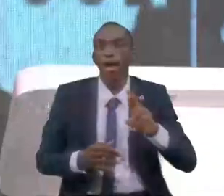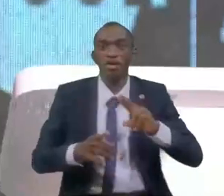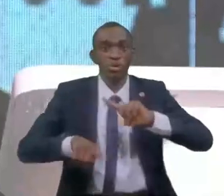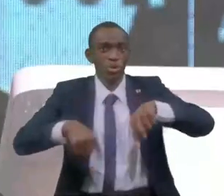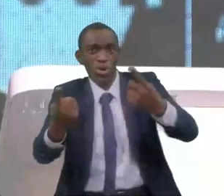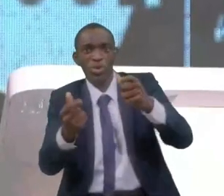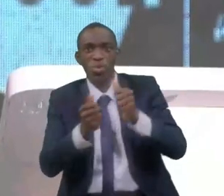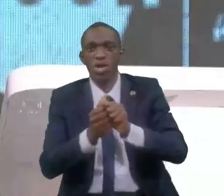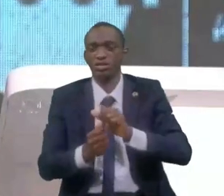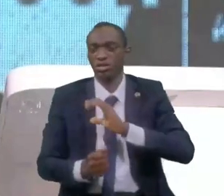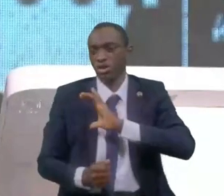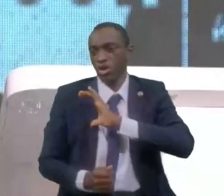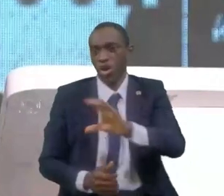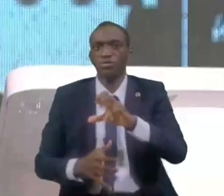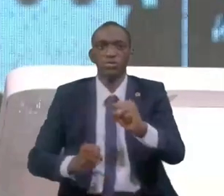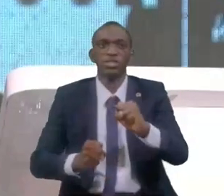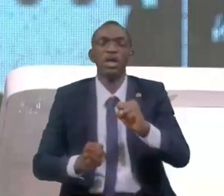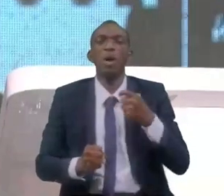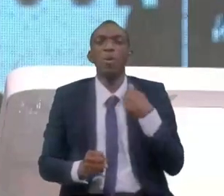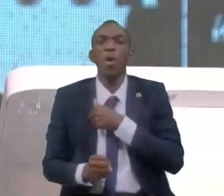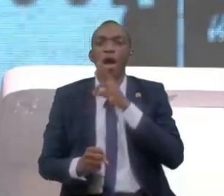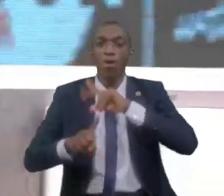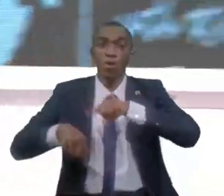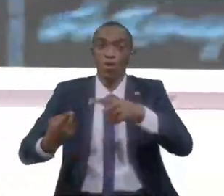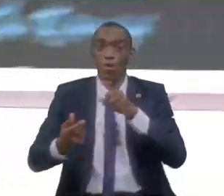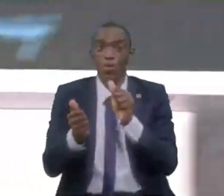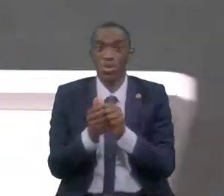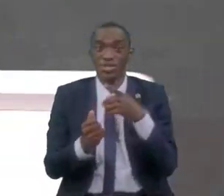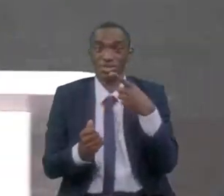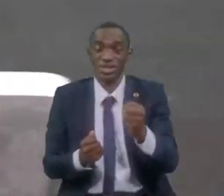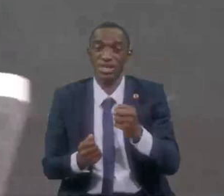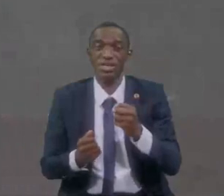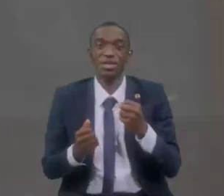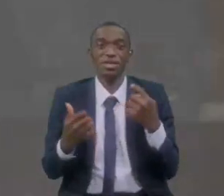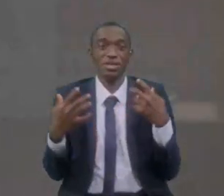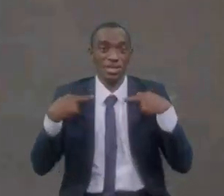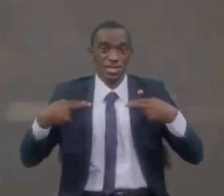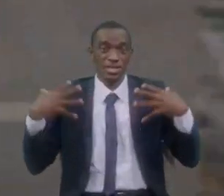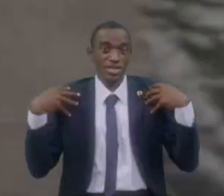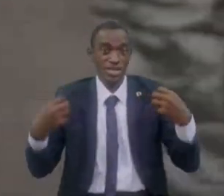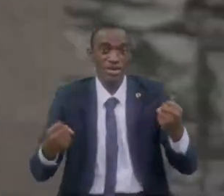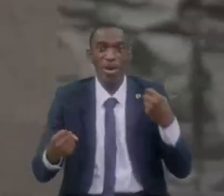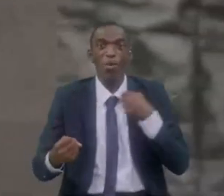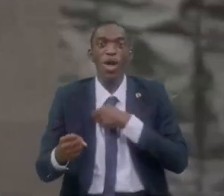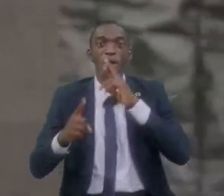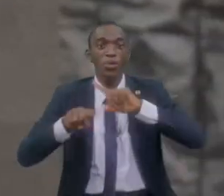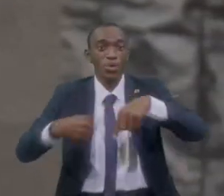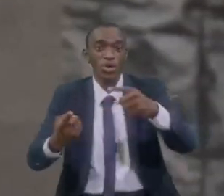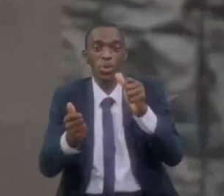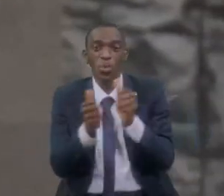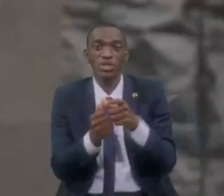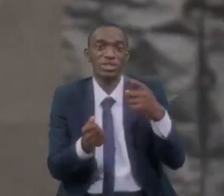Nous allons avec confiance, nous allons avec soin, nous allons avec la